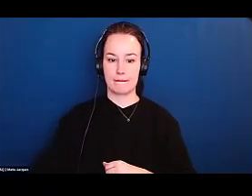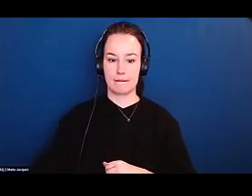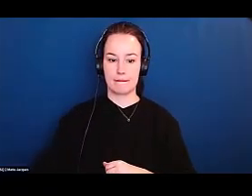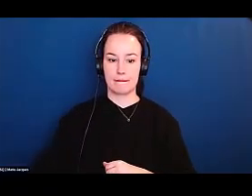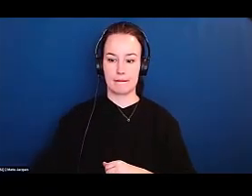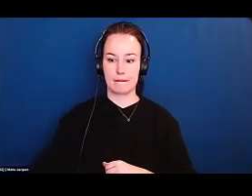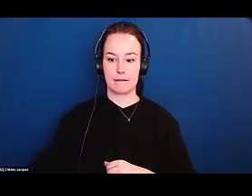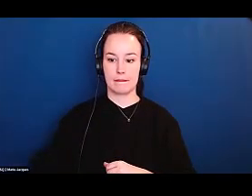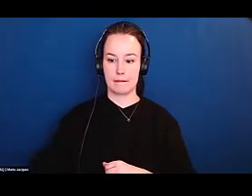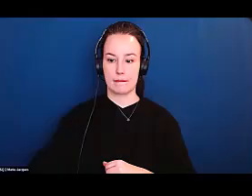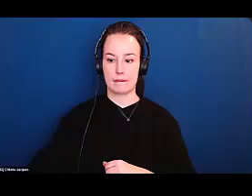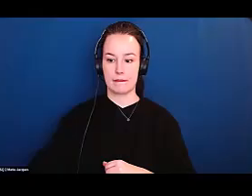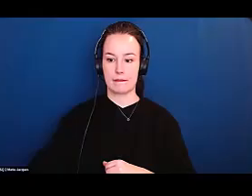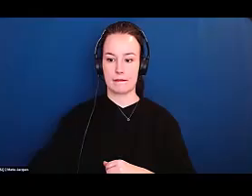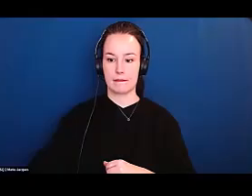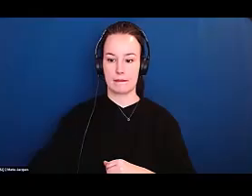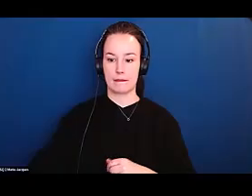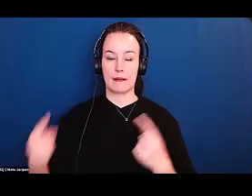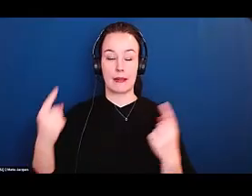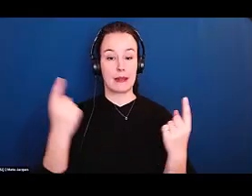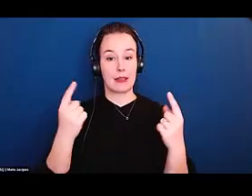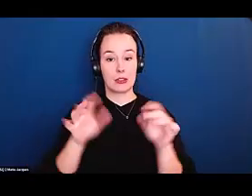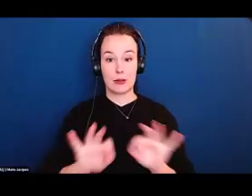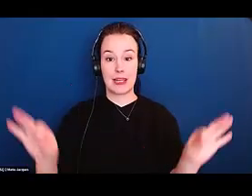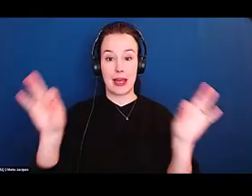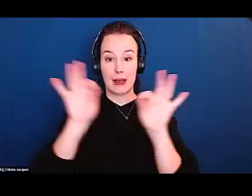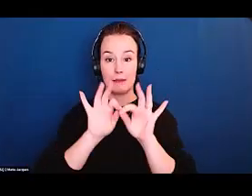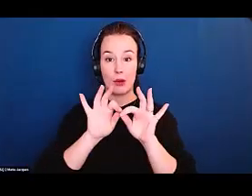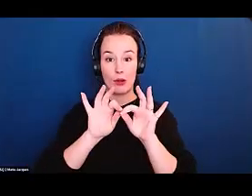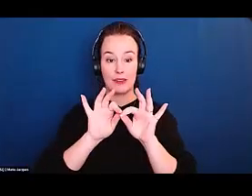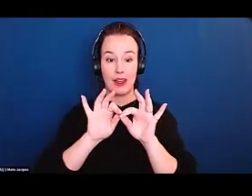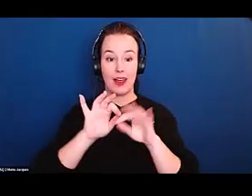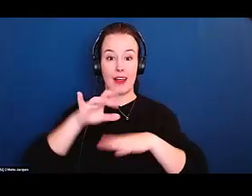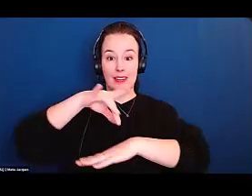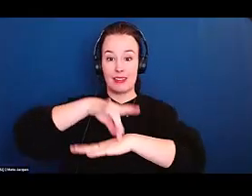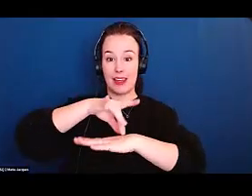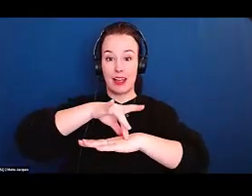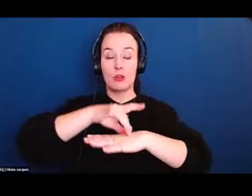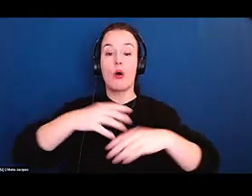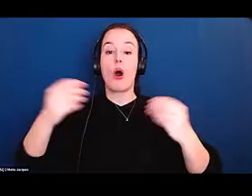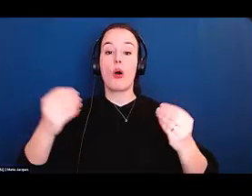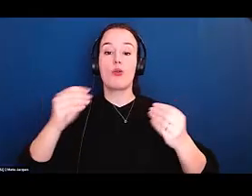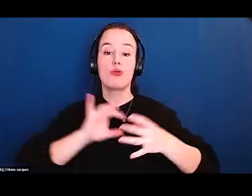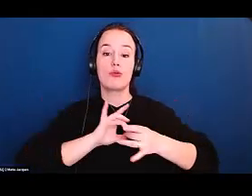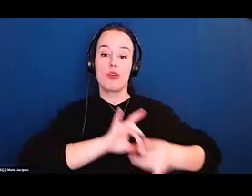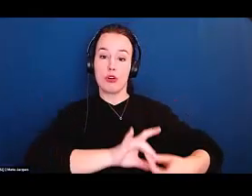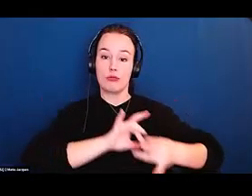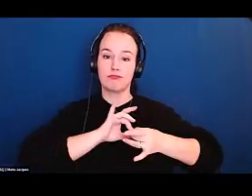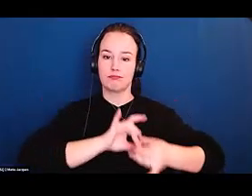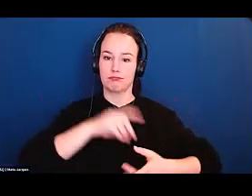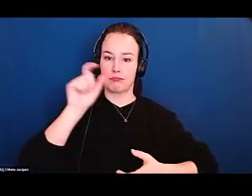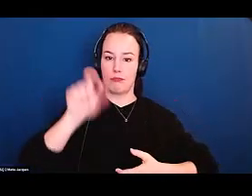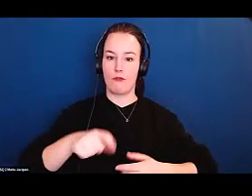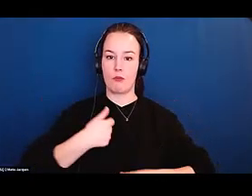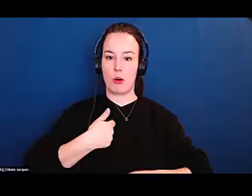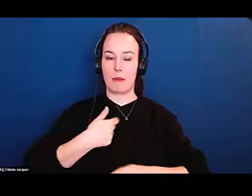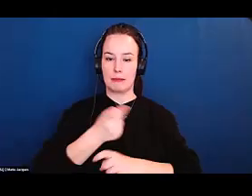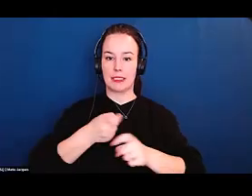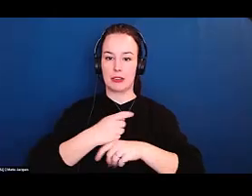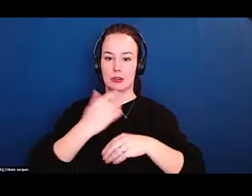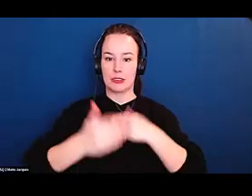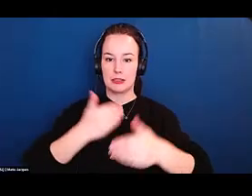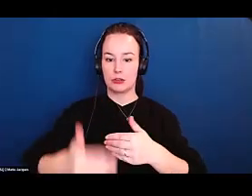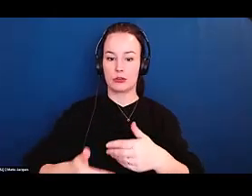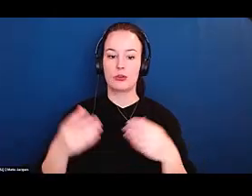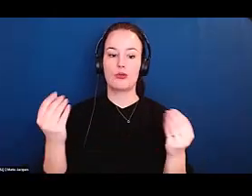hmm, la chose vraiment très importante, c'est la connexion avec le territoire où nous nous trouvons. Je suis